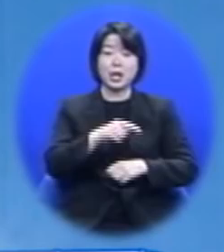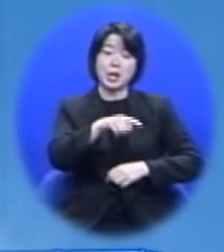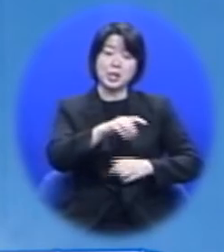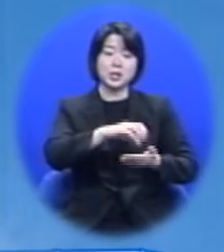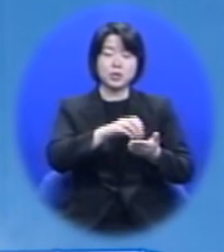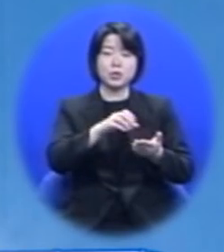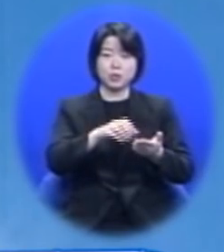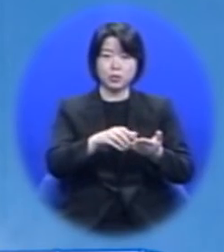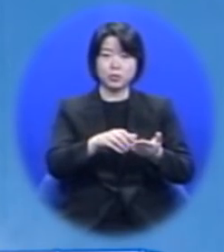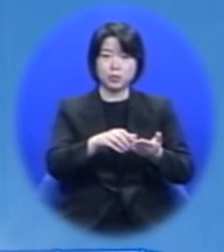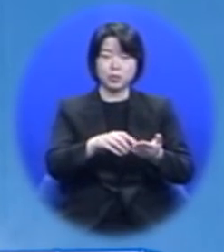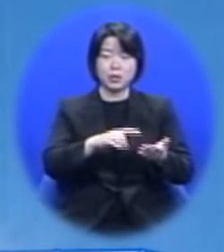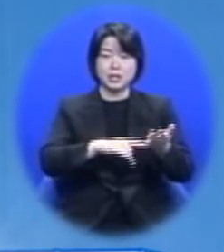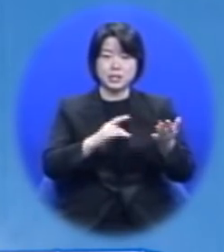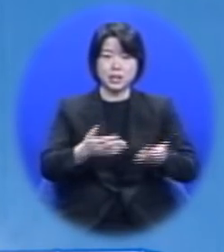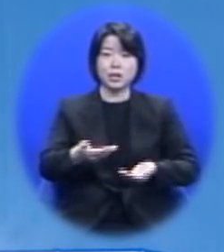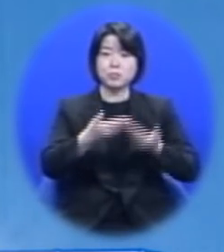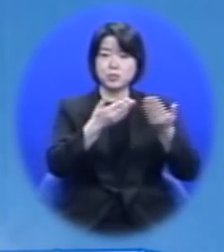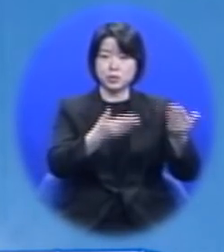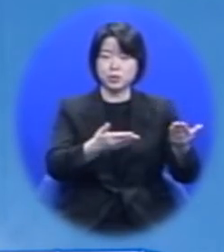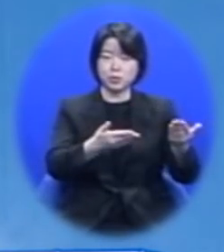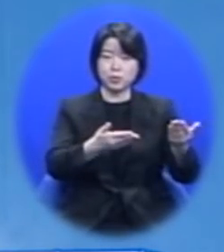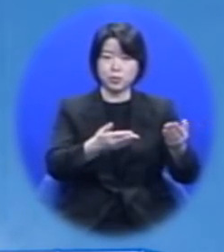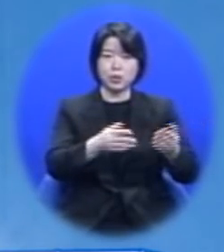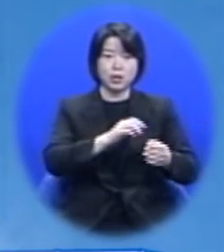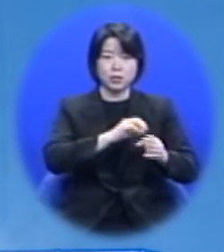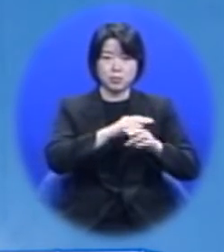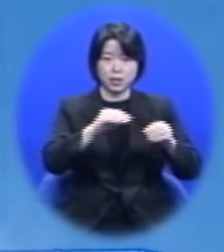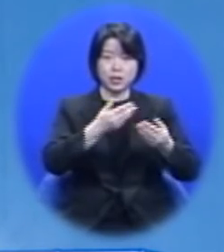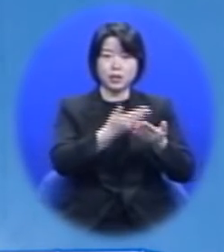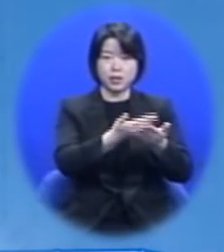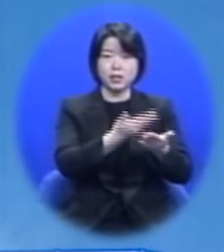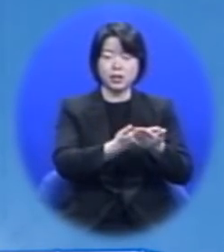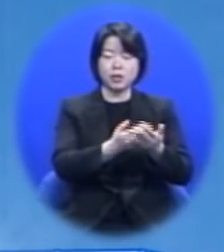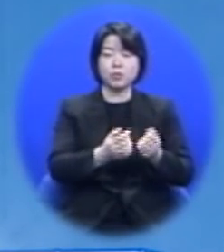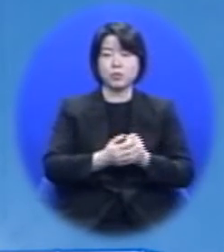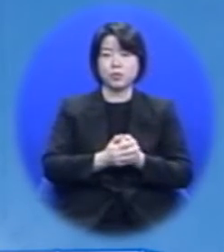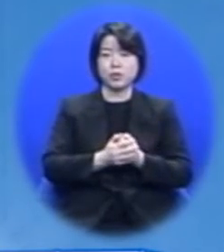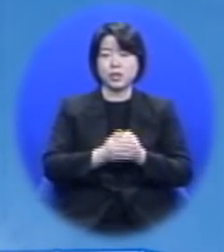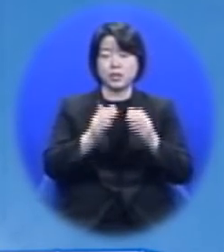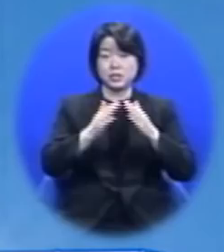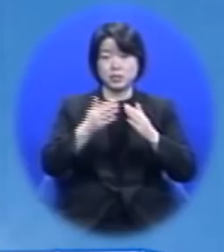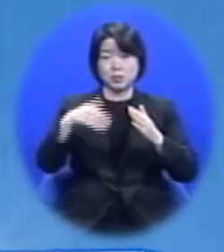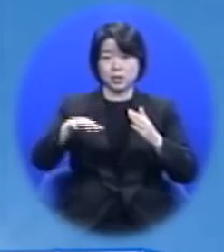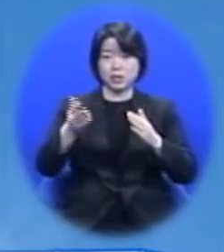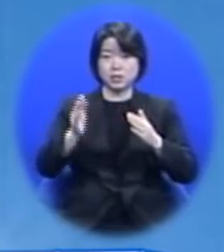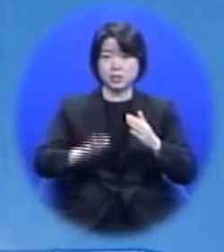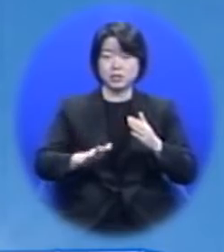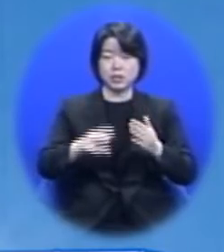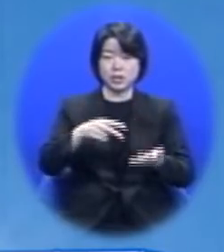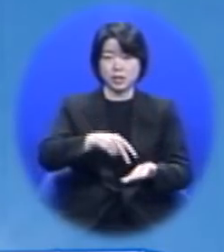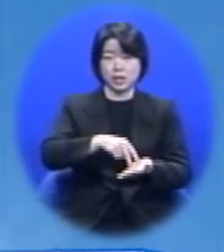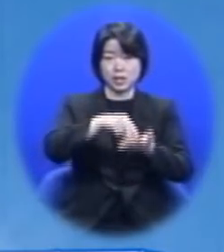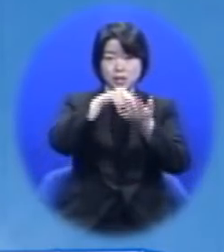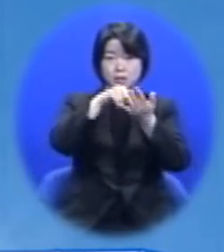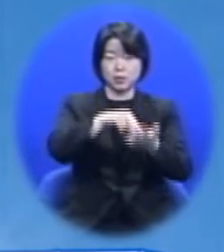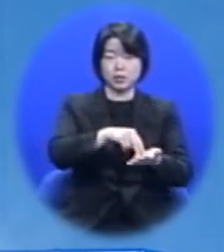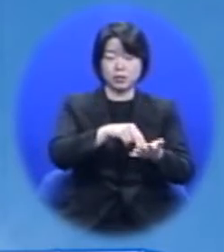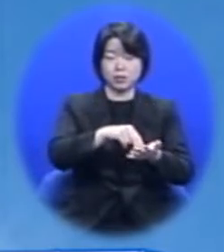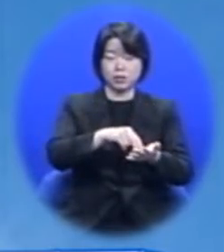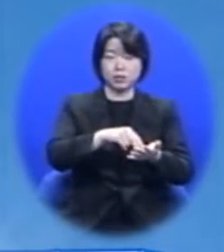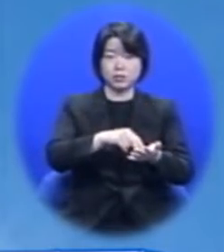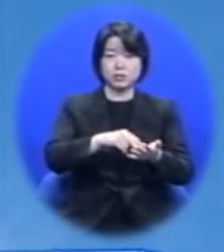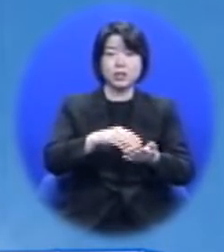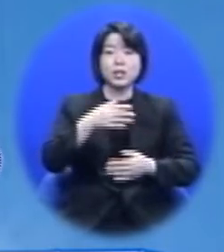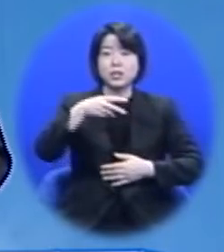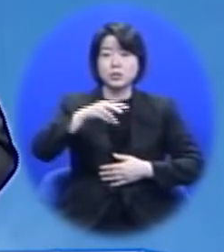세금을 내도록 그렇게 처리를 해달라고 그러시면서 돌아가시는데 엘리베이터까지 그분 그 어른을